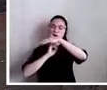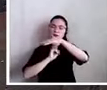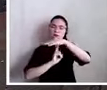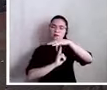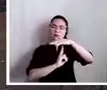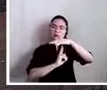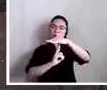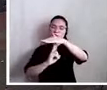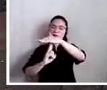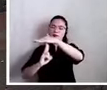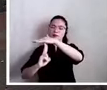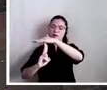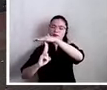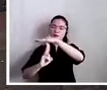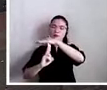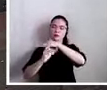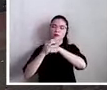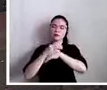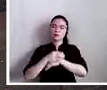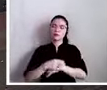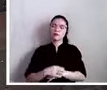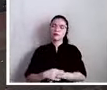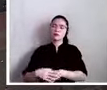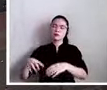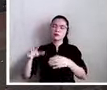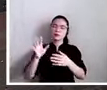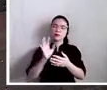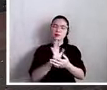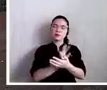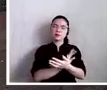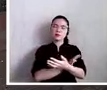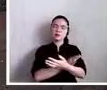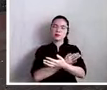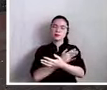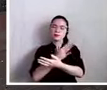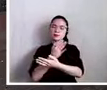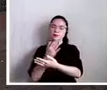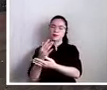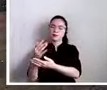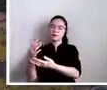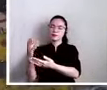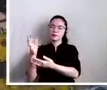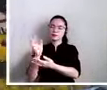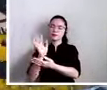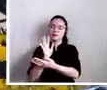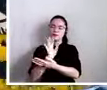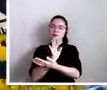paubos paitingnan ka paingon sa